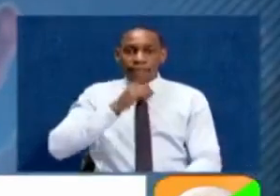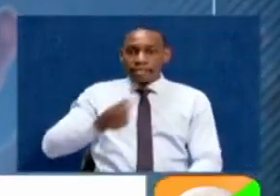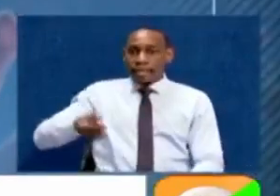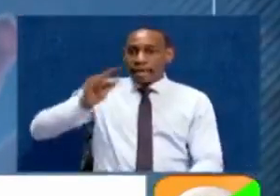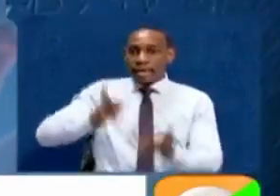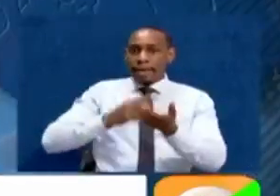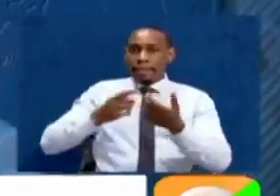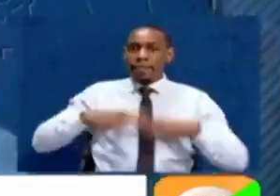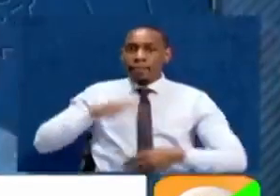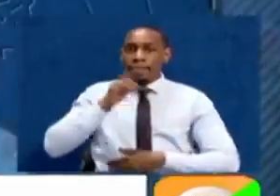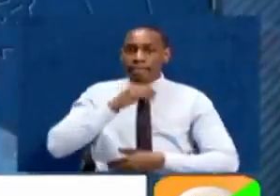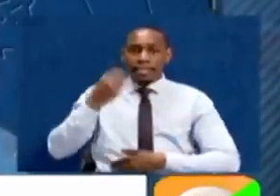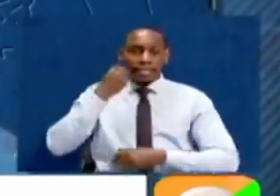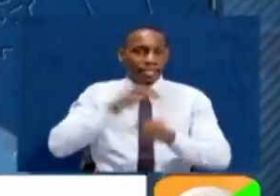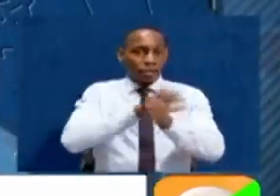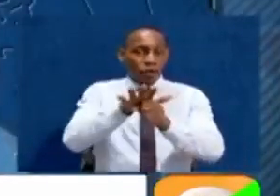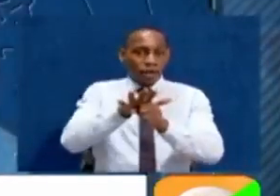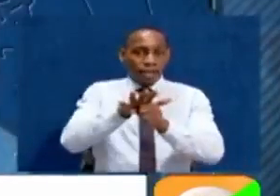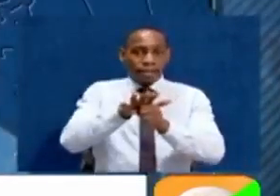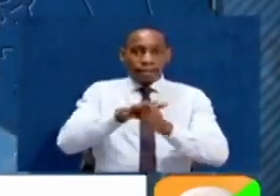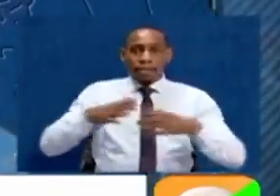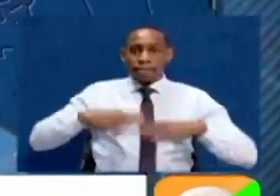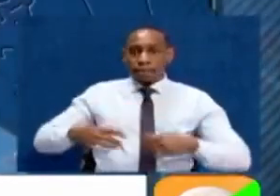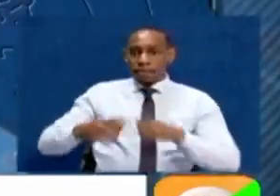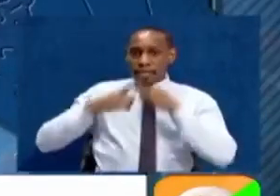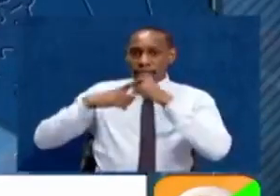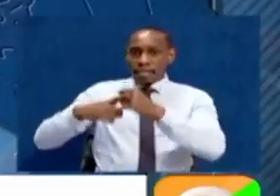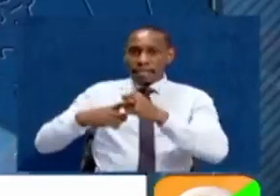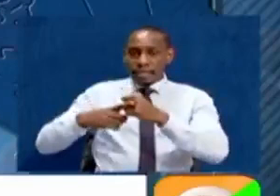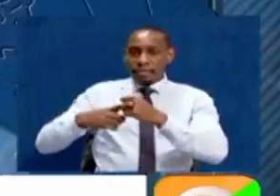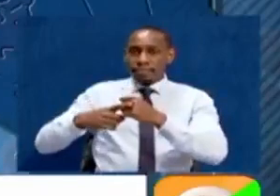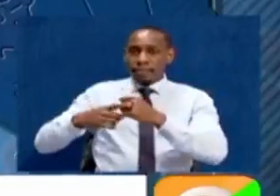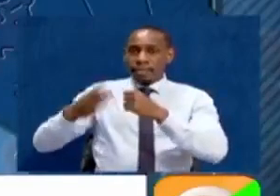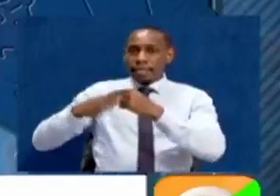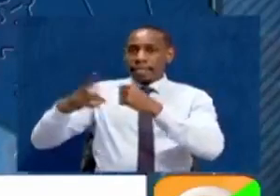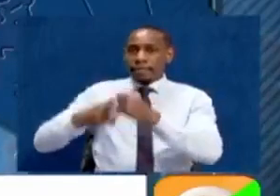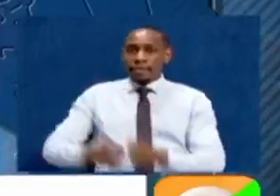na kuongeza idadi walioangamia kutokana na ugonjwa wa COVID-19 kwa watu 689.